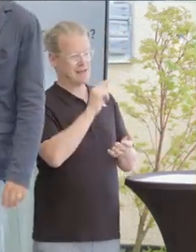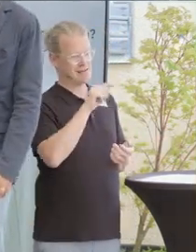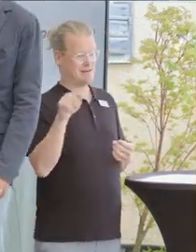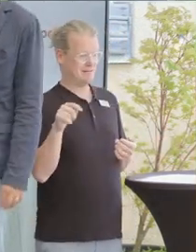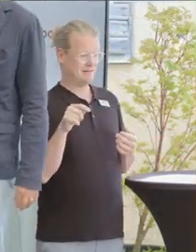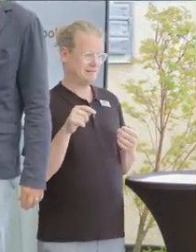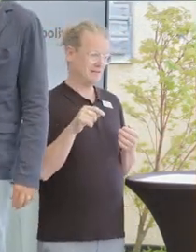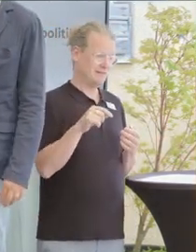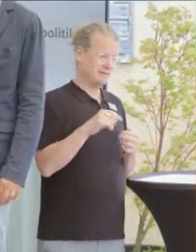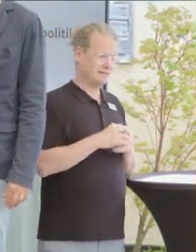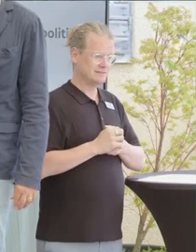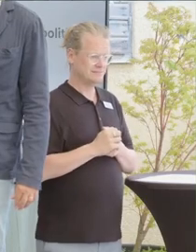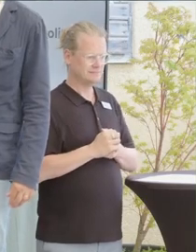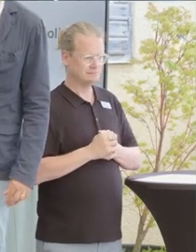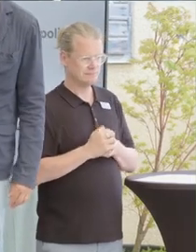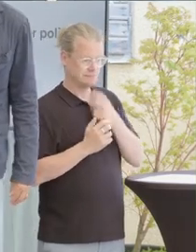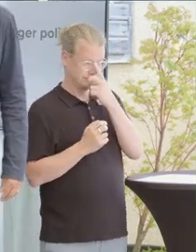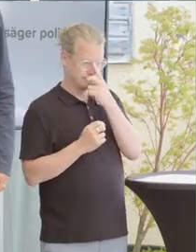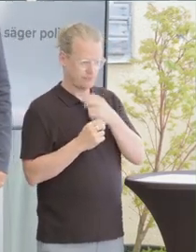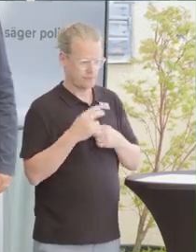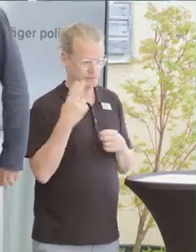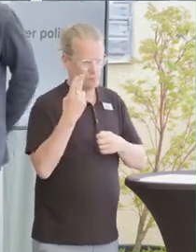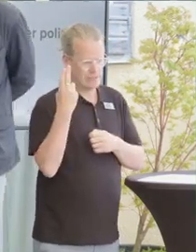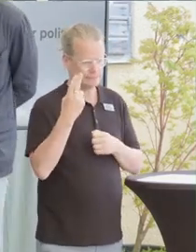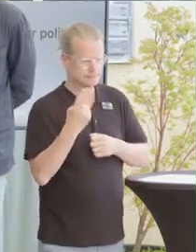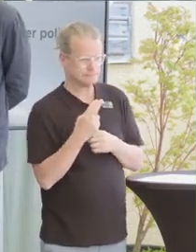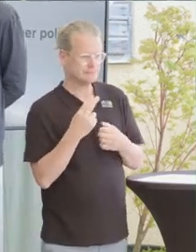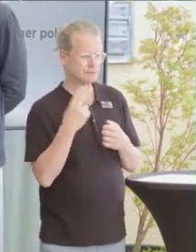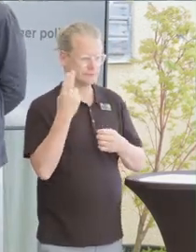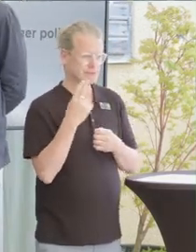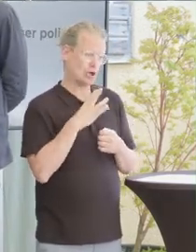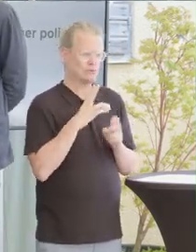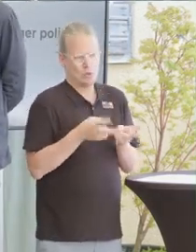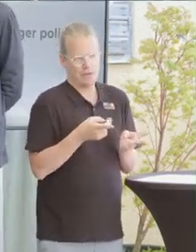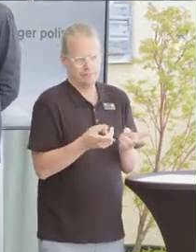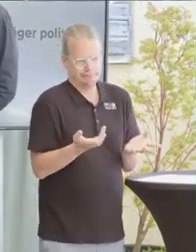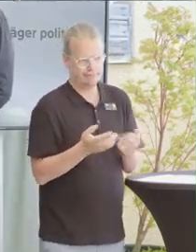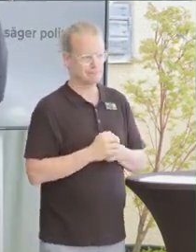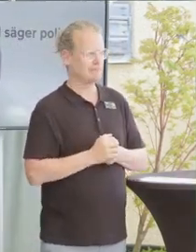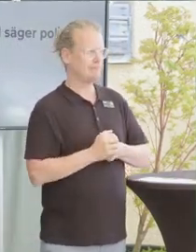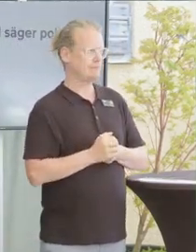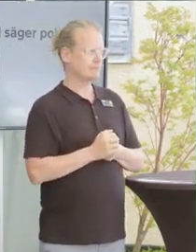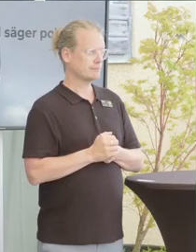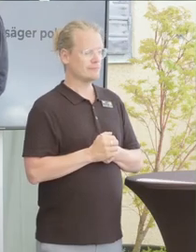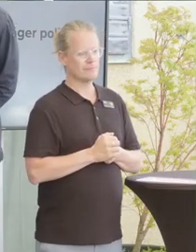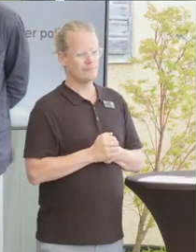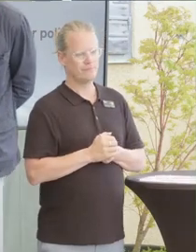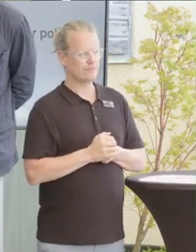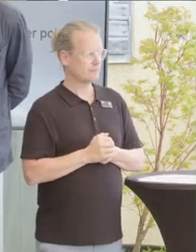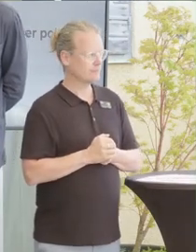det var. Karin? Nej, jag kan inte gå in på vad alla länder i Europa har gjort. Men jag kommer faktiskt nyligen från